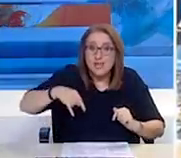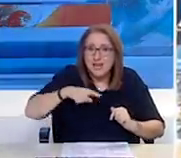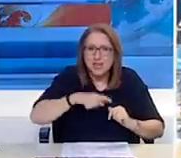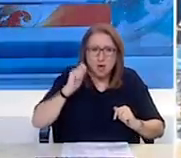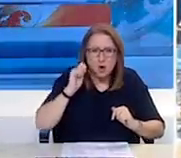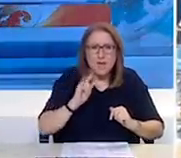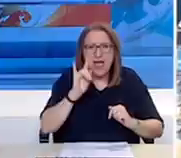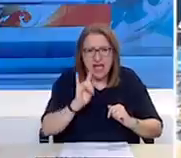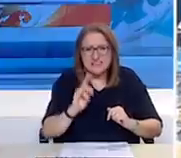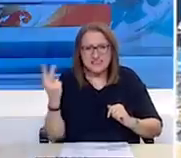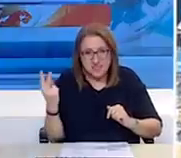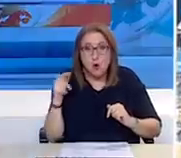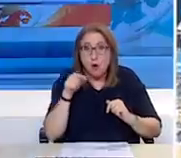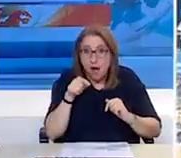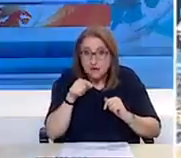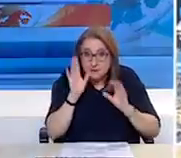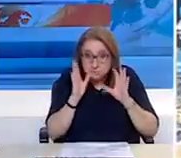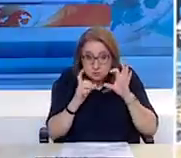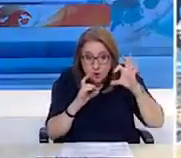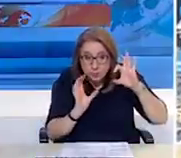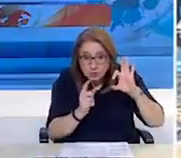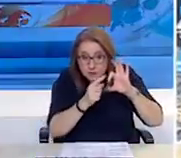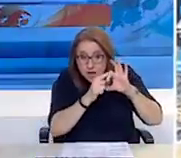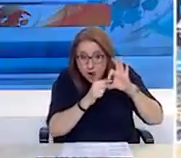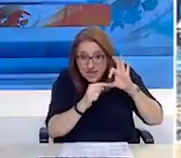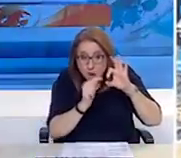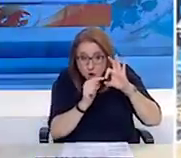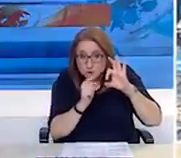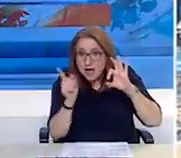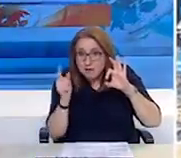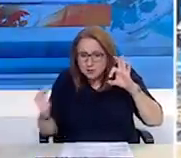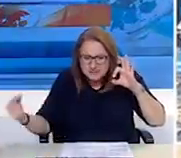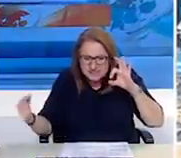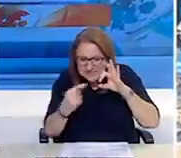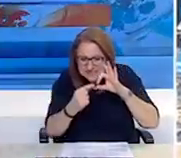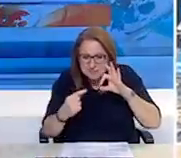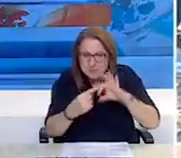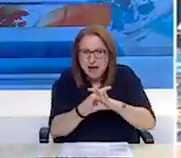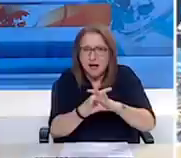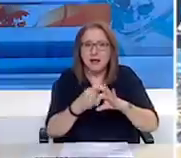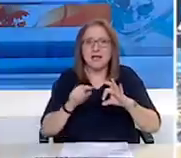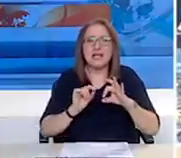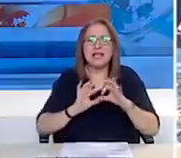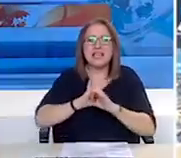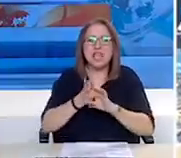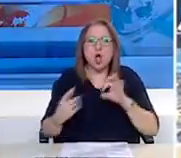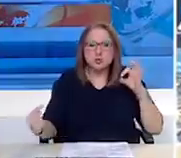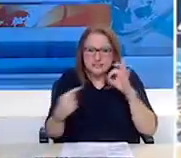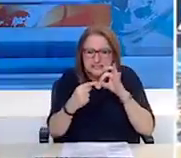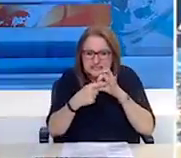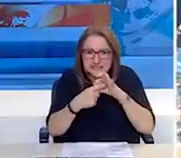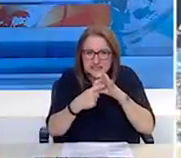προσβάλλει. Έτσι, και με το δεδομένο πως οι άνθρωποι με υπέρταση ήταν στις ομάδες